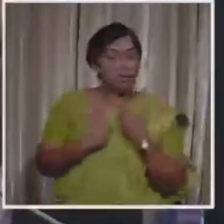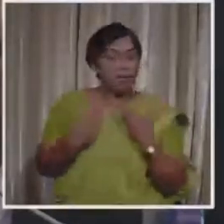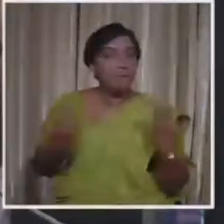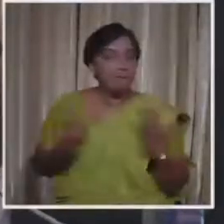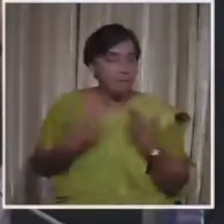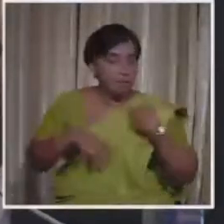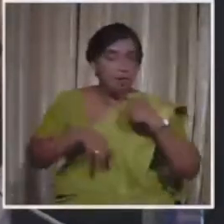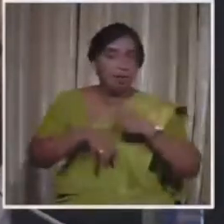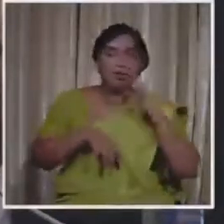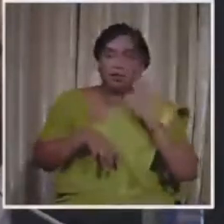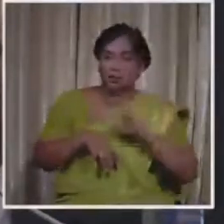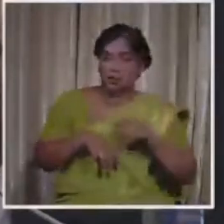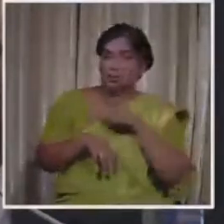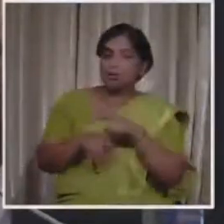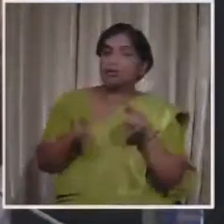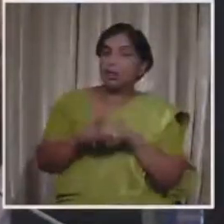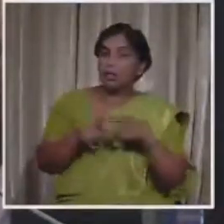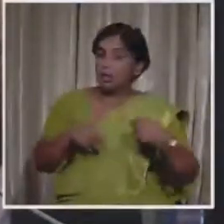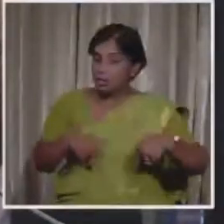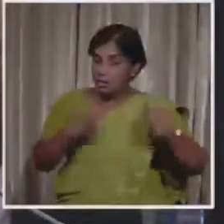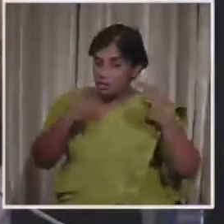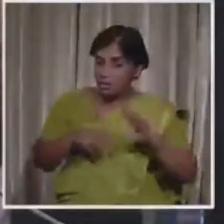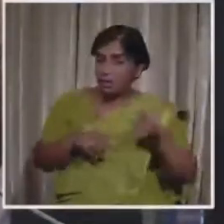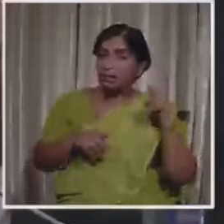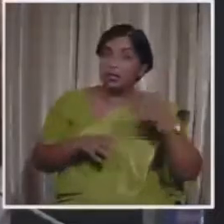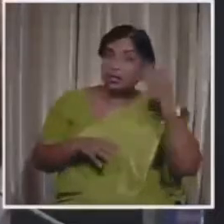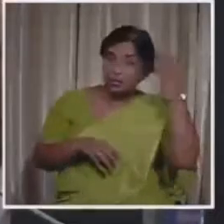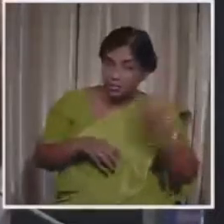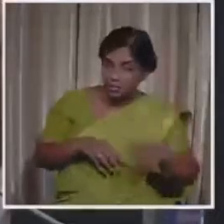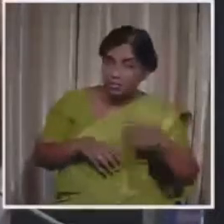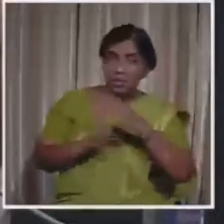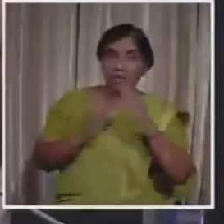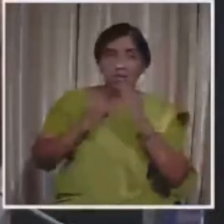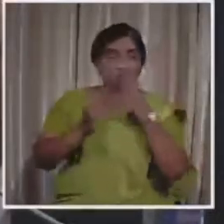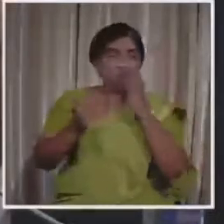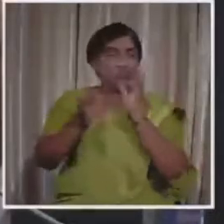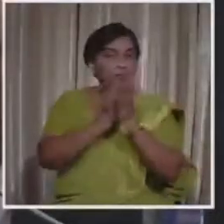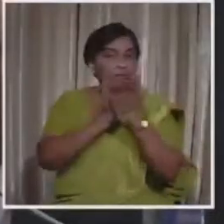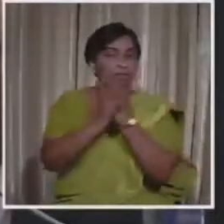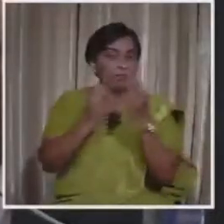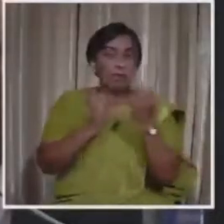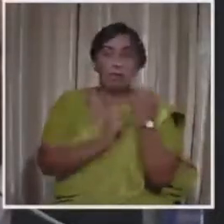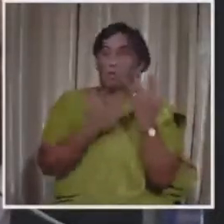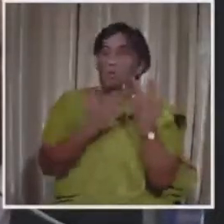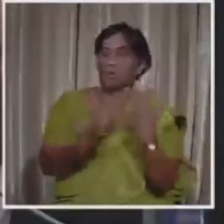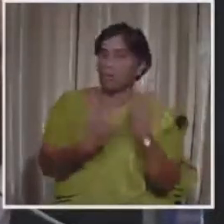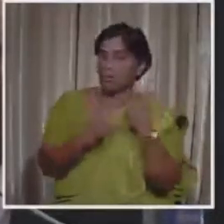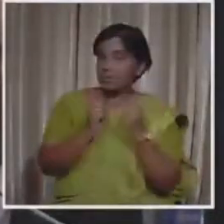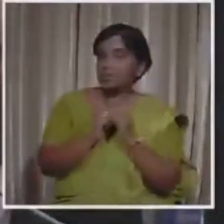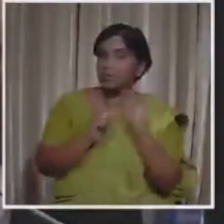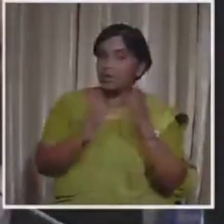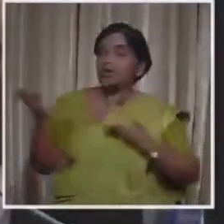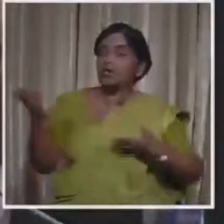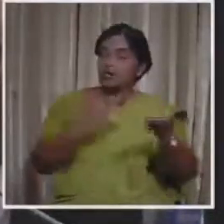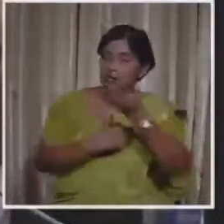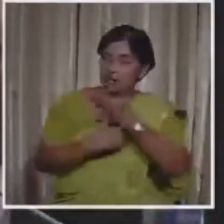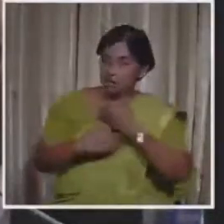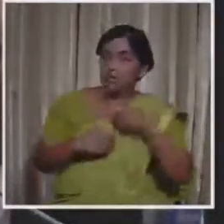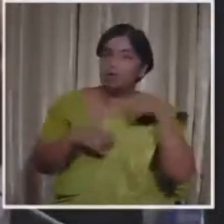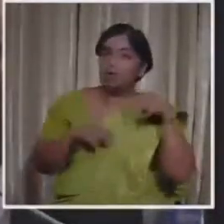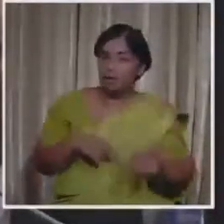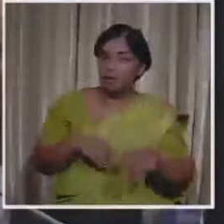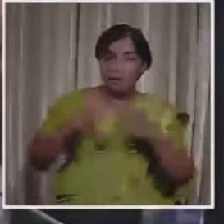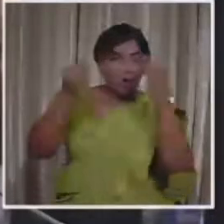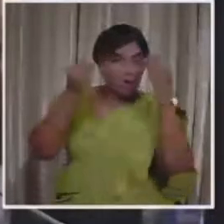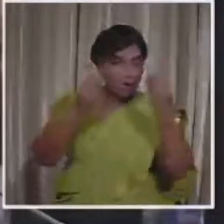වෙලාවක ඒ තර්ජනය කරලා මරලා දේපල විනාශ කරලා බලය ලබා ගන්න උත්සාහ වෙලාදී අපි සියලු දෙනාම මේක